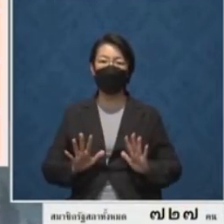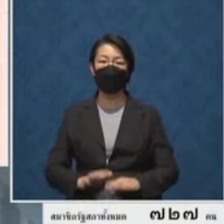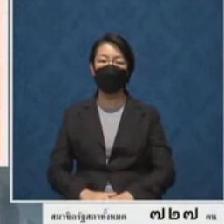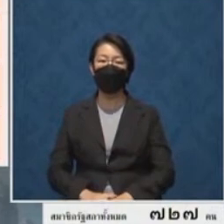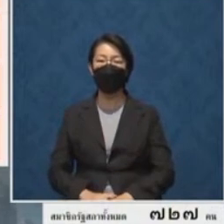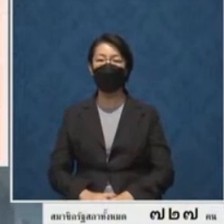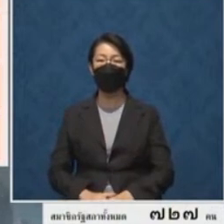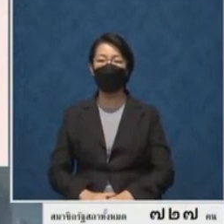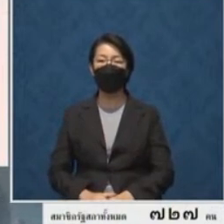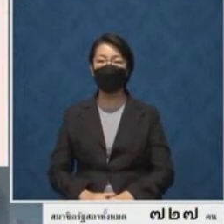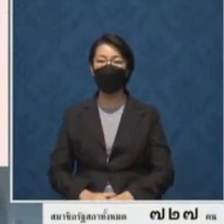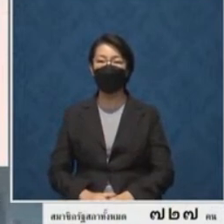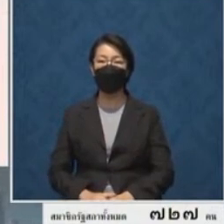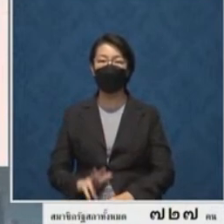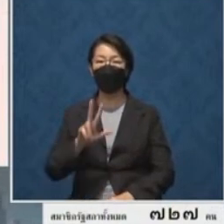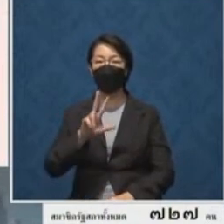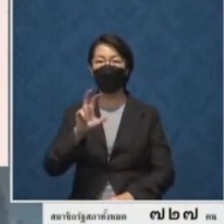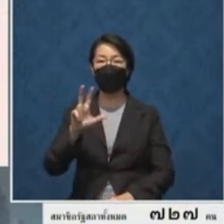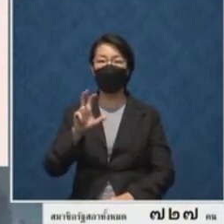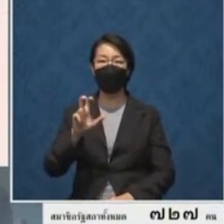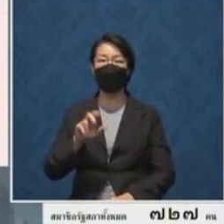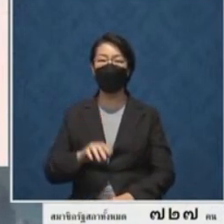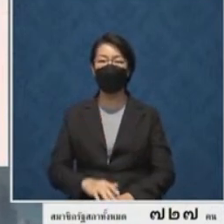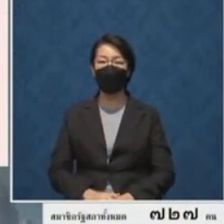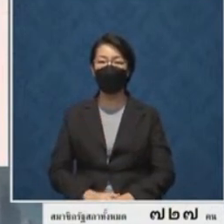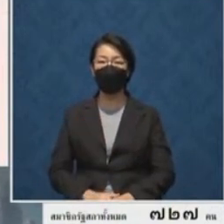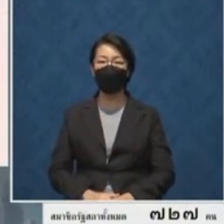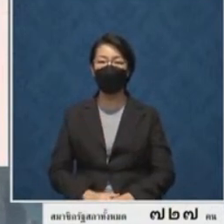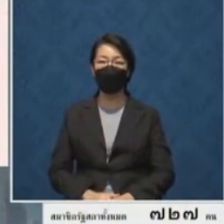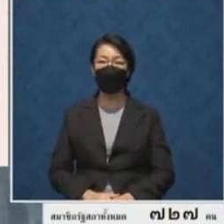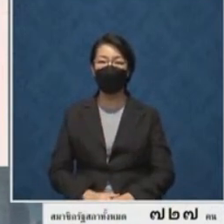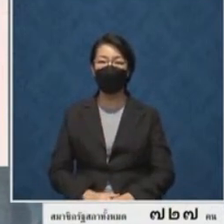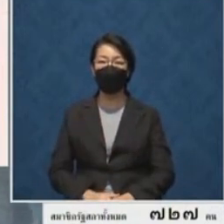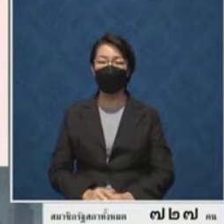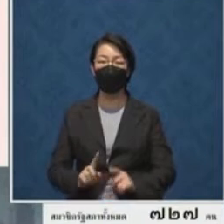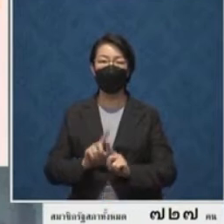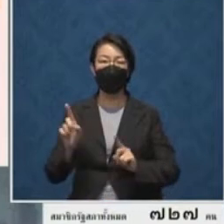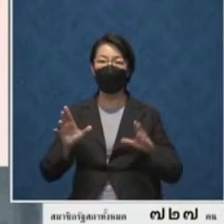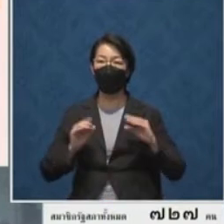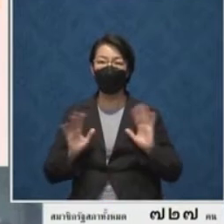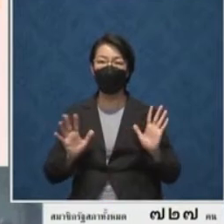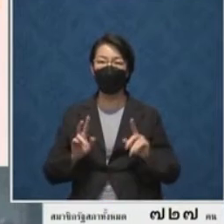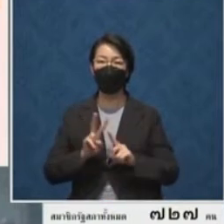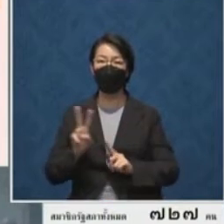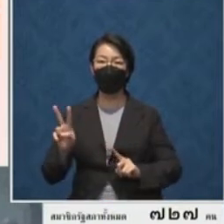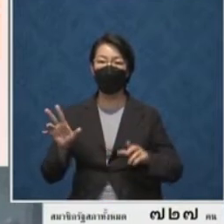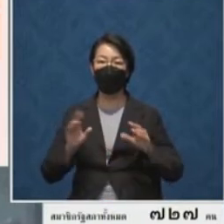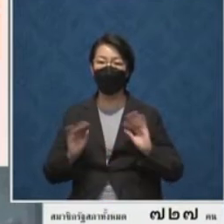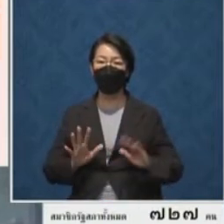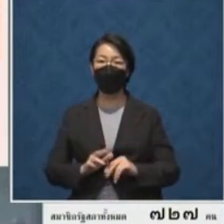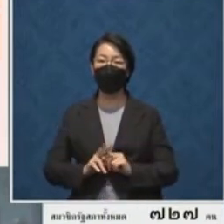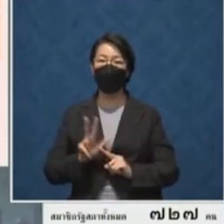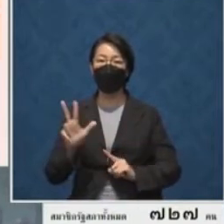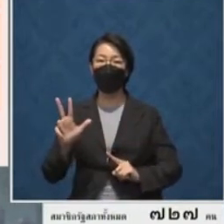300นายประสิทธิ์ปทุมารักษ ์1ไม่รับหลักการ2ไม่รับหลักการ3ไม่รับหลักการ4